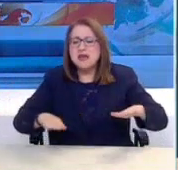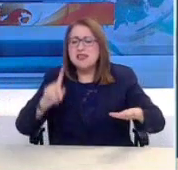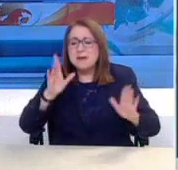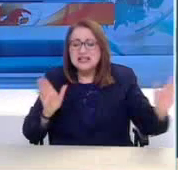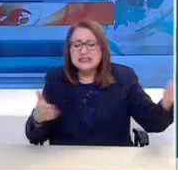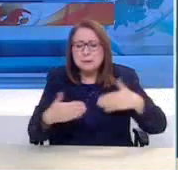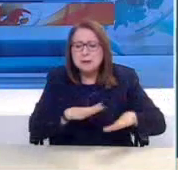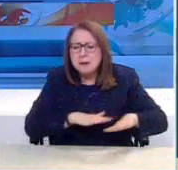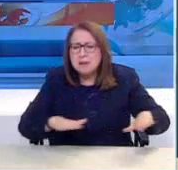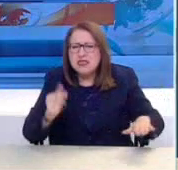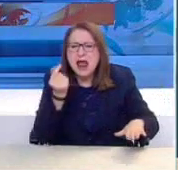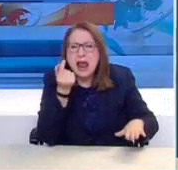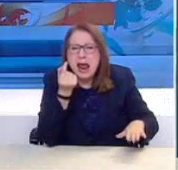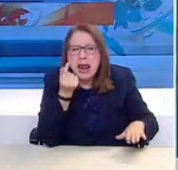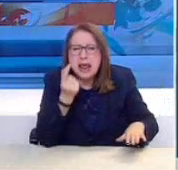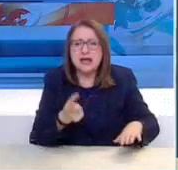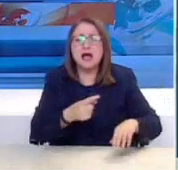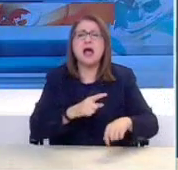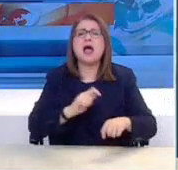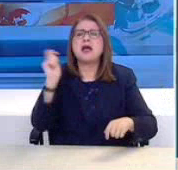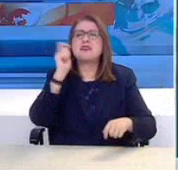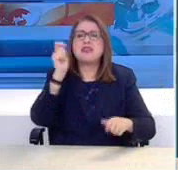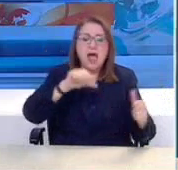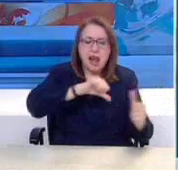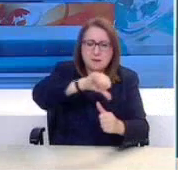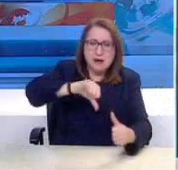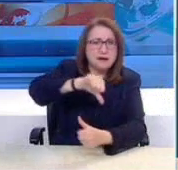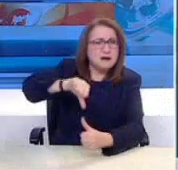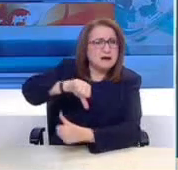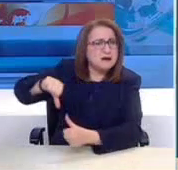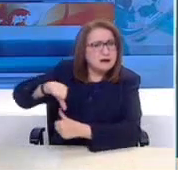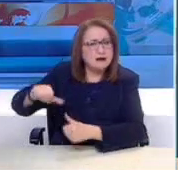τάξη, κυλιόμενα διαλύματα, πολύ πλύσιμο των χεριών.